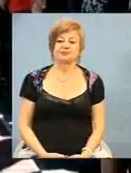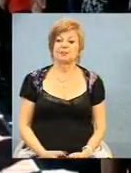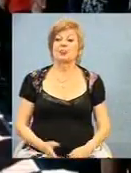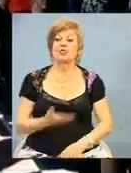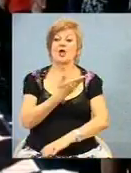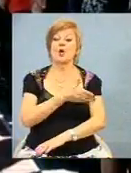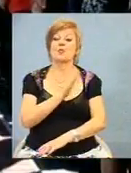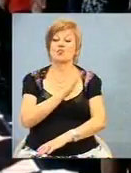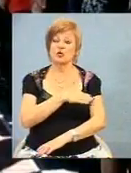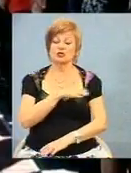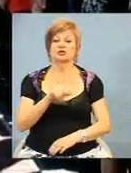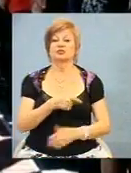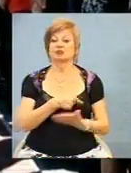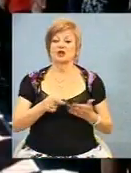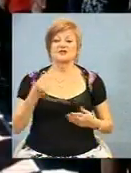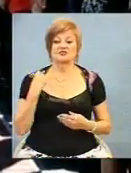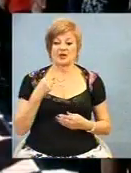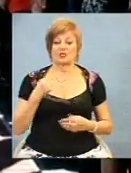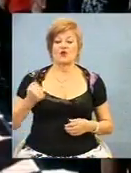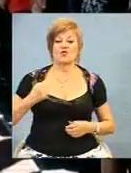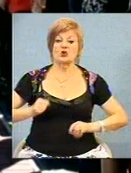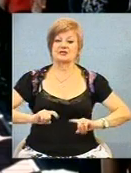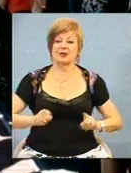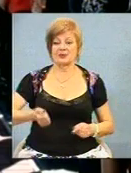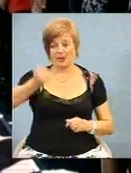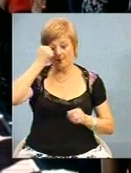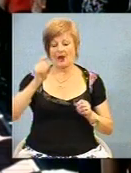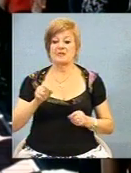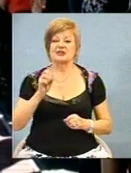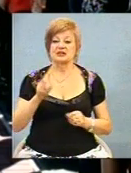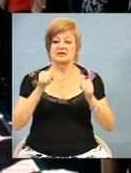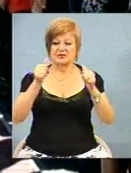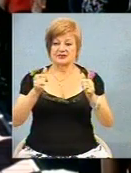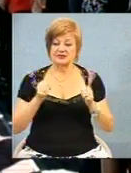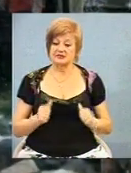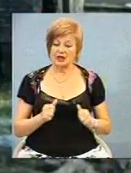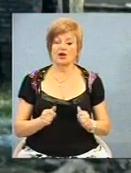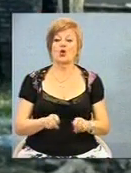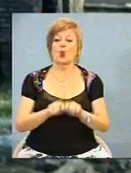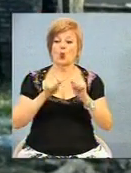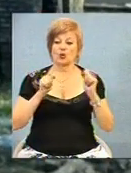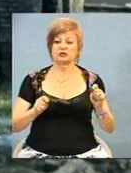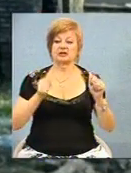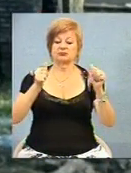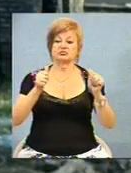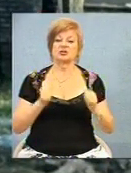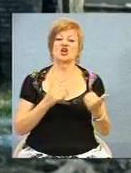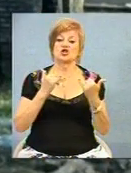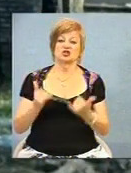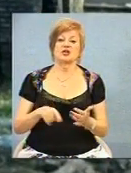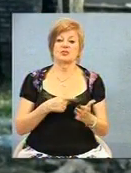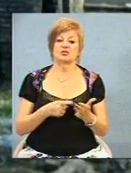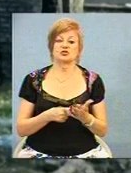Польський колорит у Запоріжжі. Табір для військовополонених, пам'ятний знак із фрагментами стін бараку, відкриття меморіальної дошки на честь міського